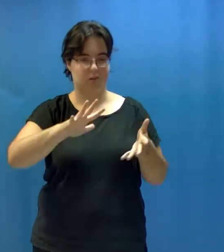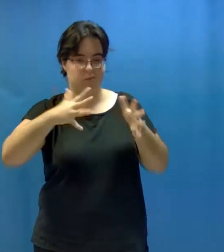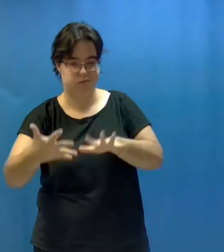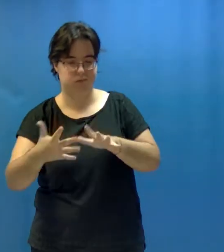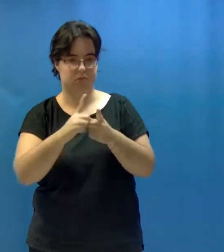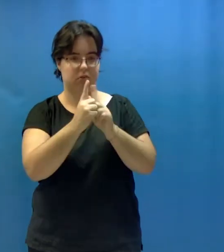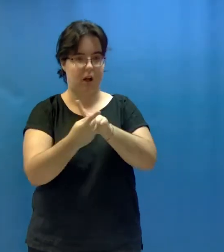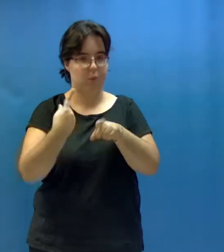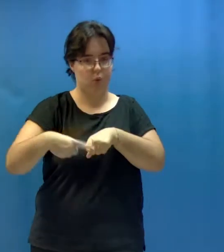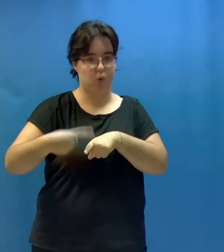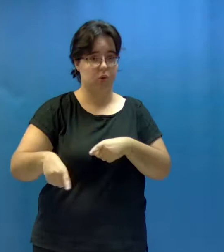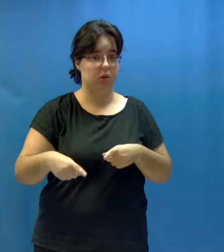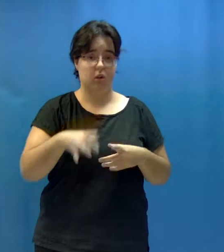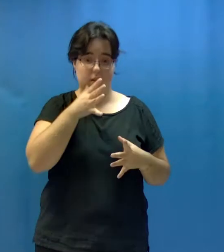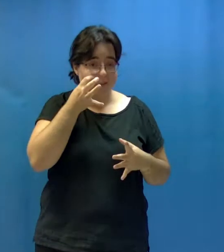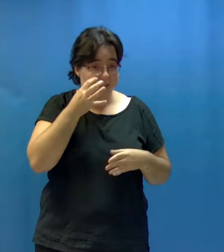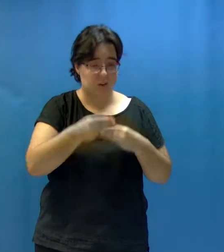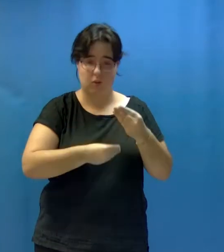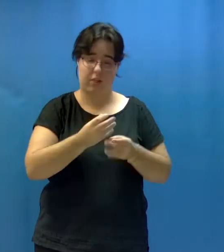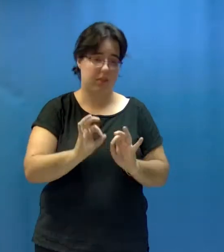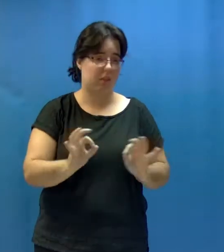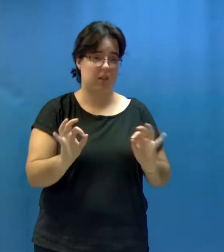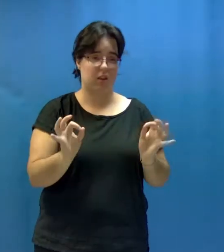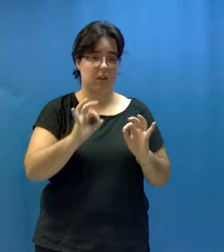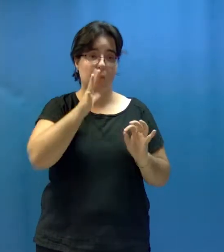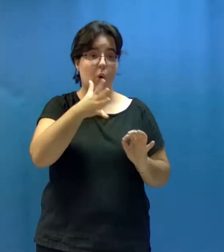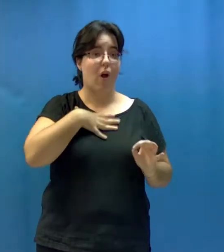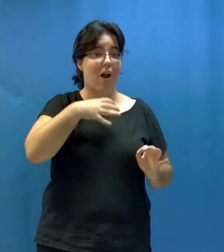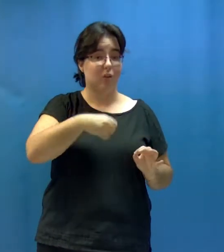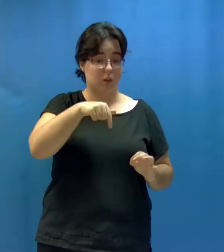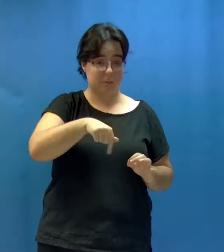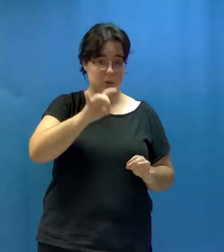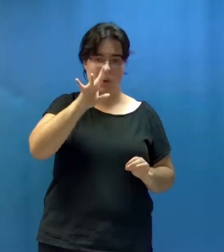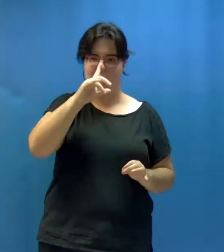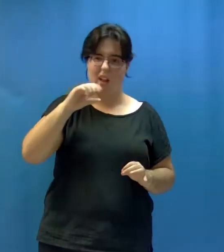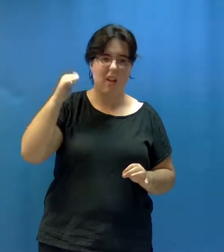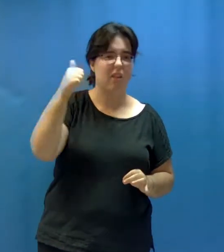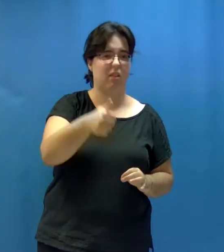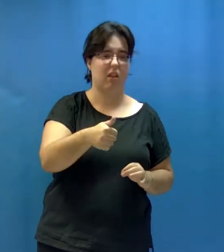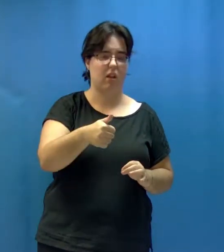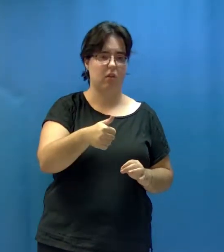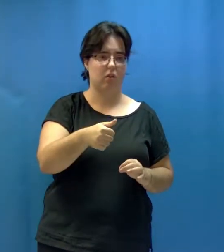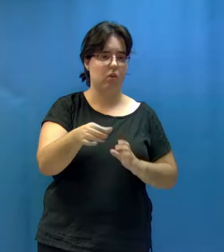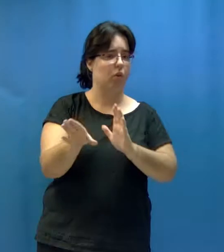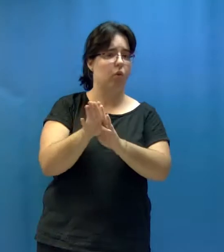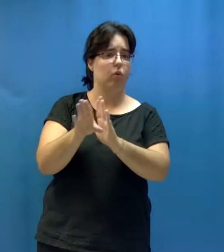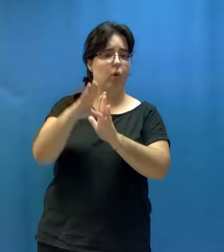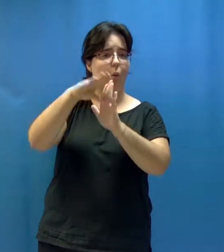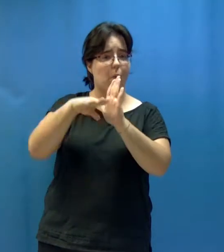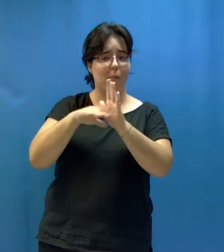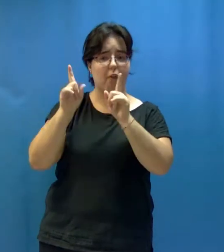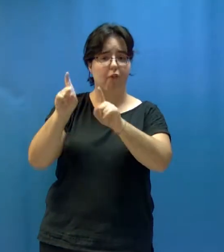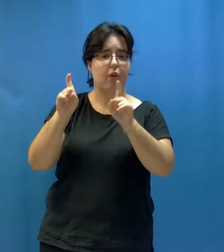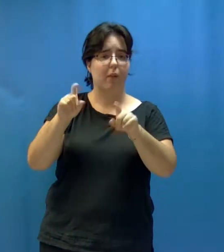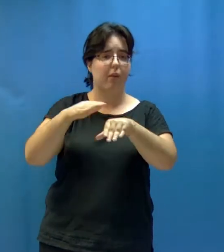no canvia les coses. No canvia les coses perquè aquest Ajuntament porta 15 anys desenvolupant un programa de formació